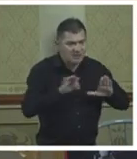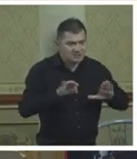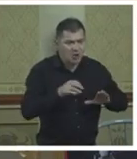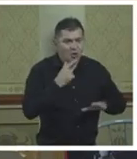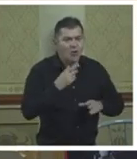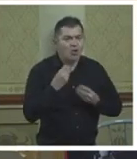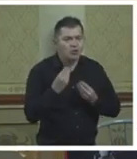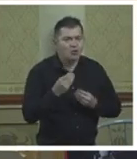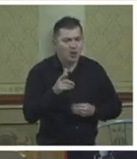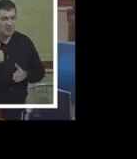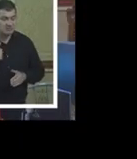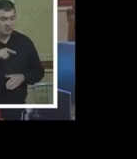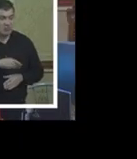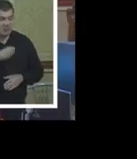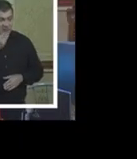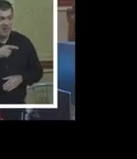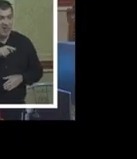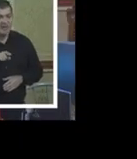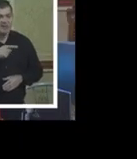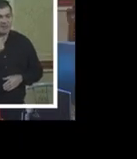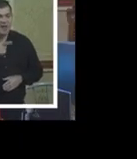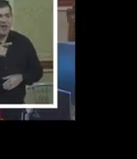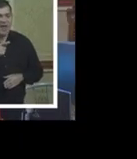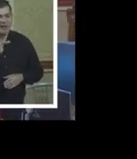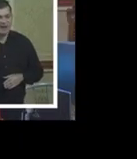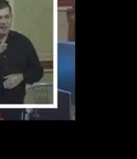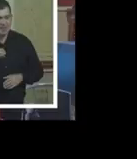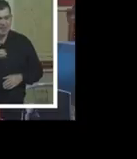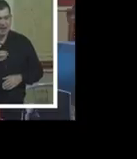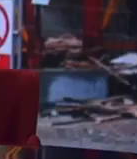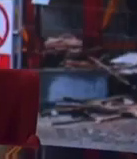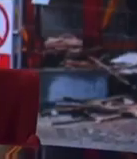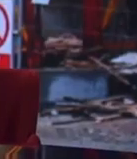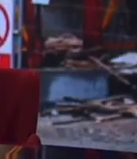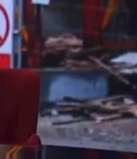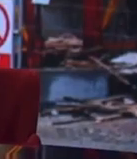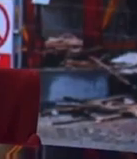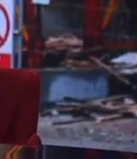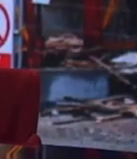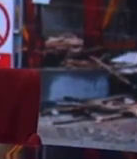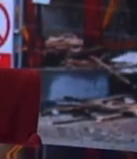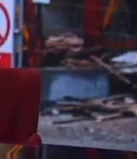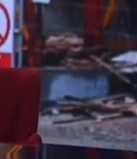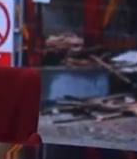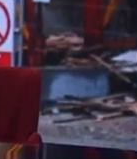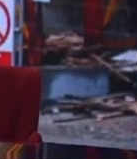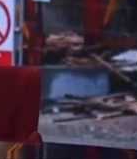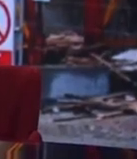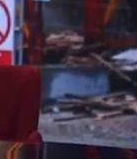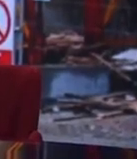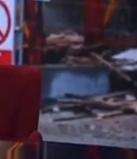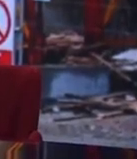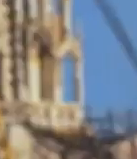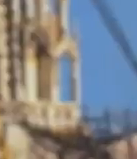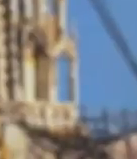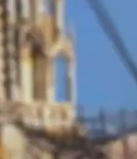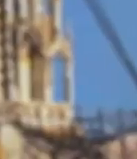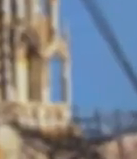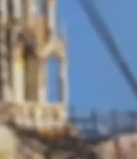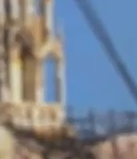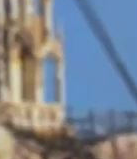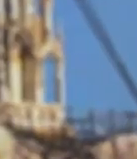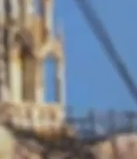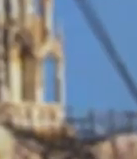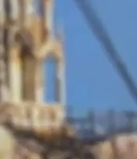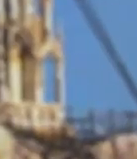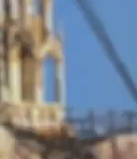tko je dobar u svojoj struci, da ste... Sam rekao da je Torkret debel 30 cm. Torkret sloj u Titušu je 30 cm.